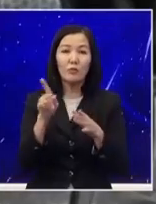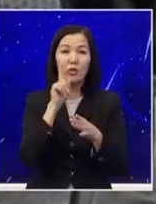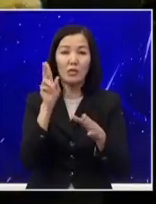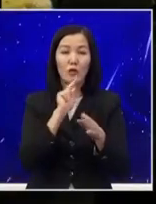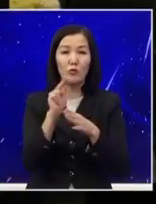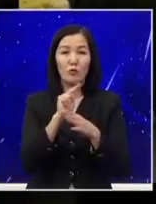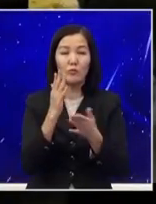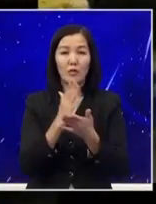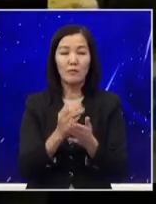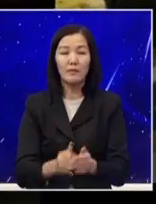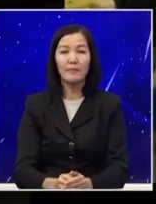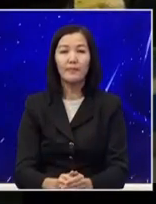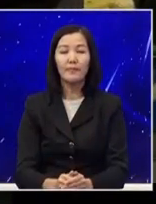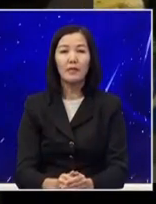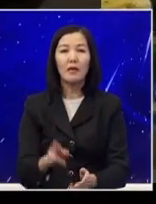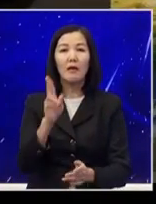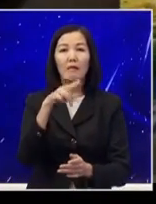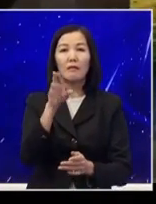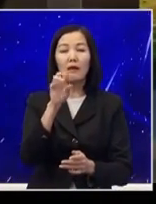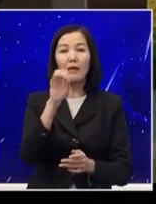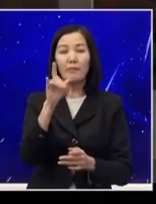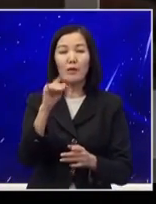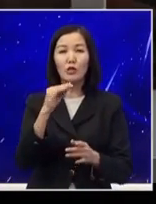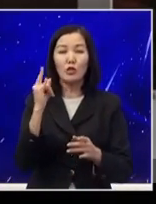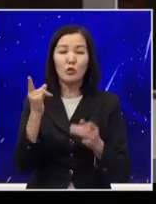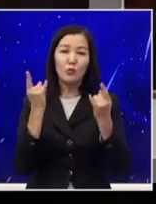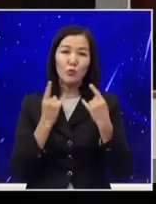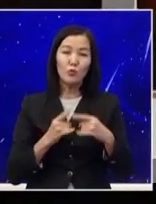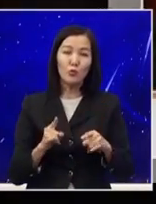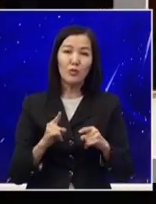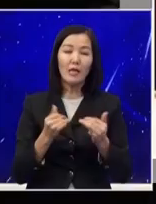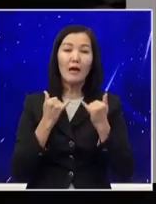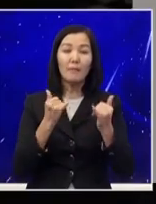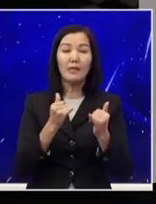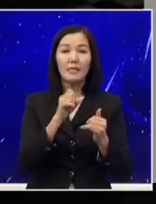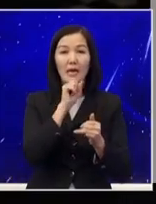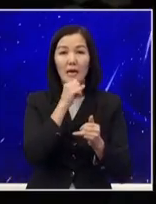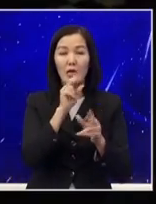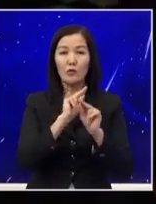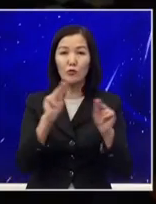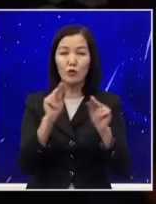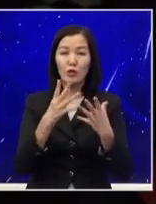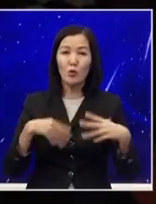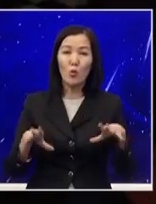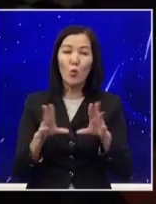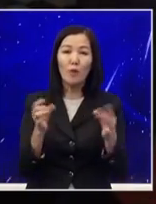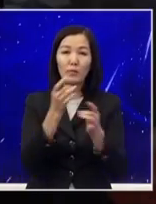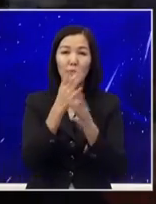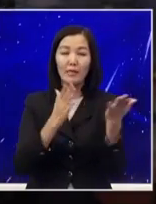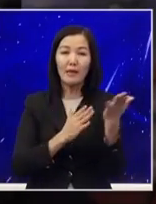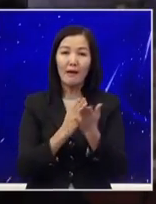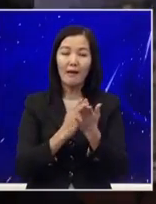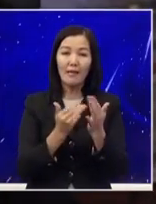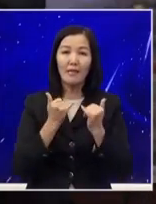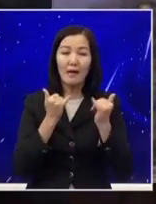жатырмыз. Егеубек Даданбекұлы Жетісу жерінің бетке ұстар беделді ақсақалы еді. Ұстаз, қоғам және мәдениет қайраткері.